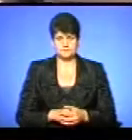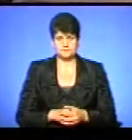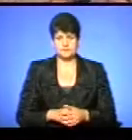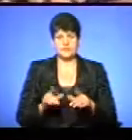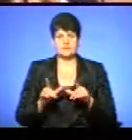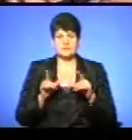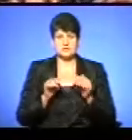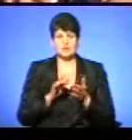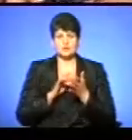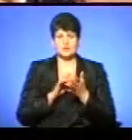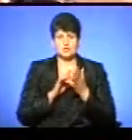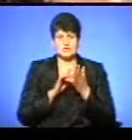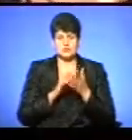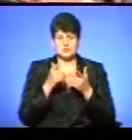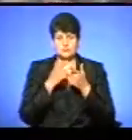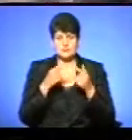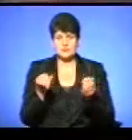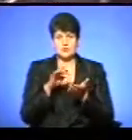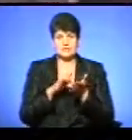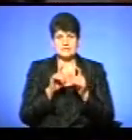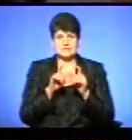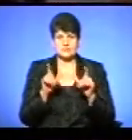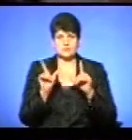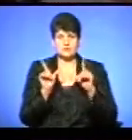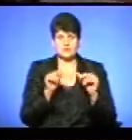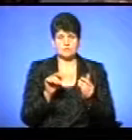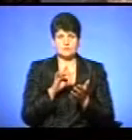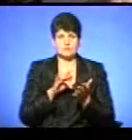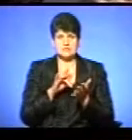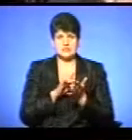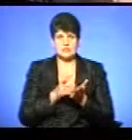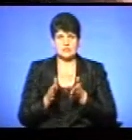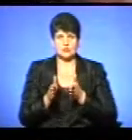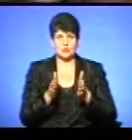Виїжджаємо з туристично-інформаційного центру і рухаємося по центральній дорозі містечка.